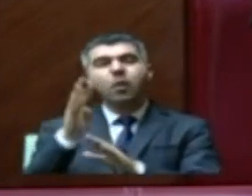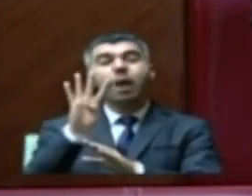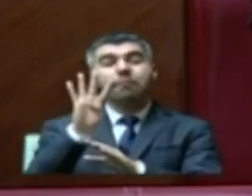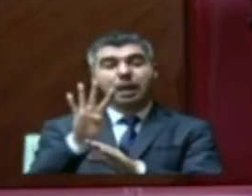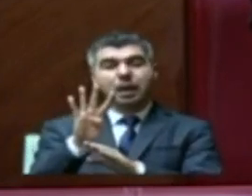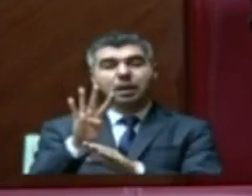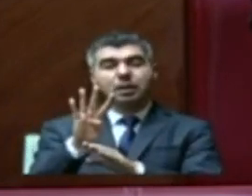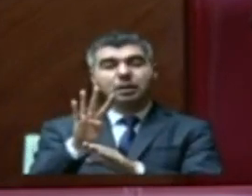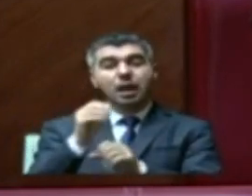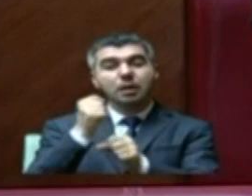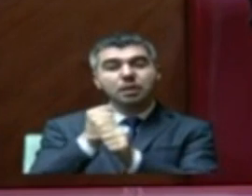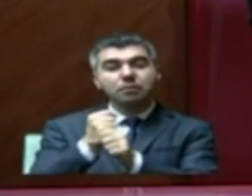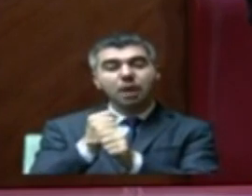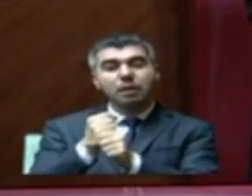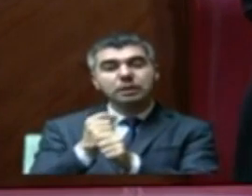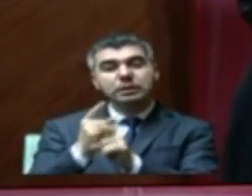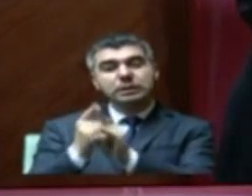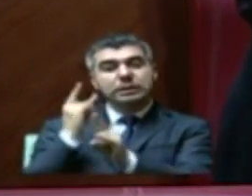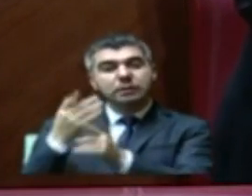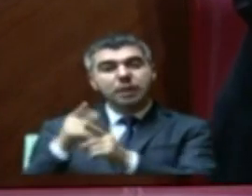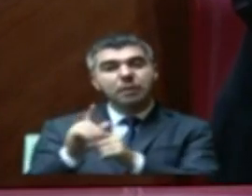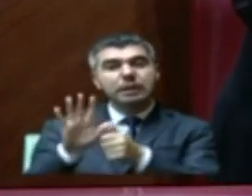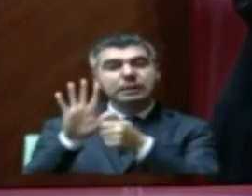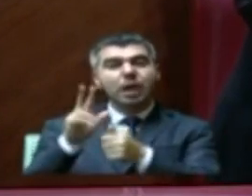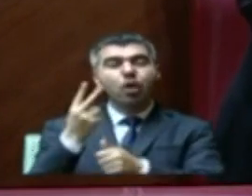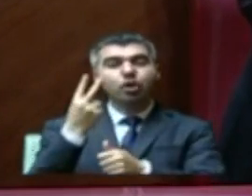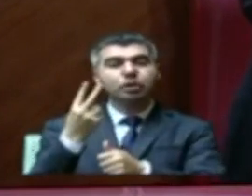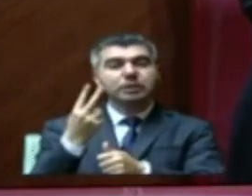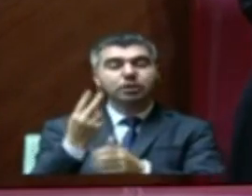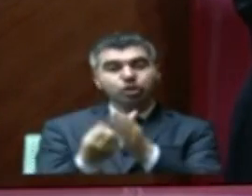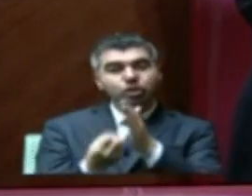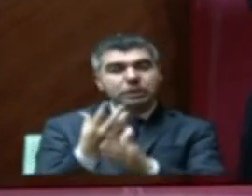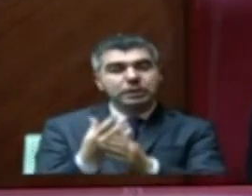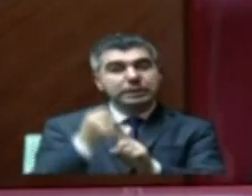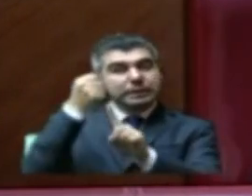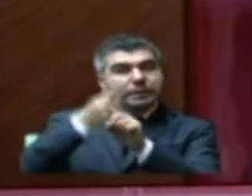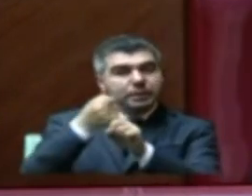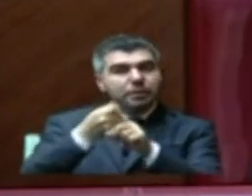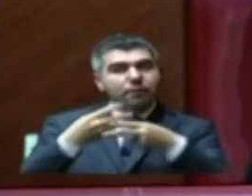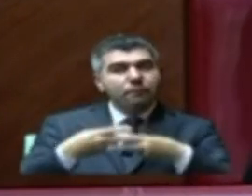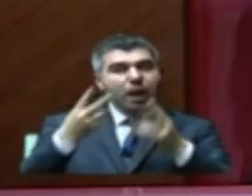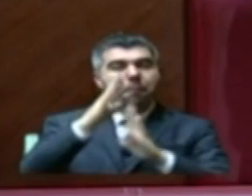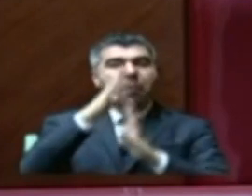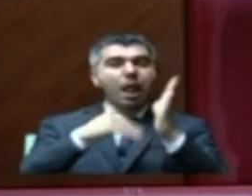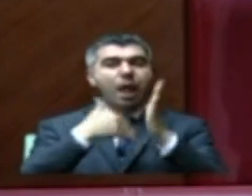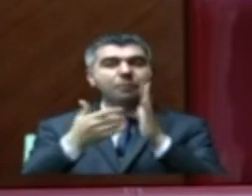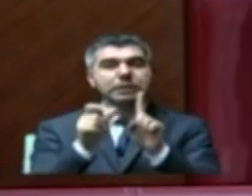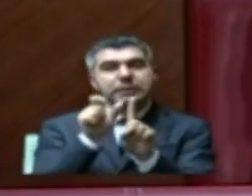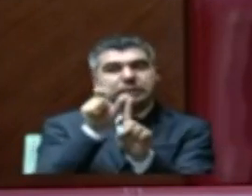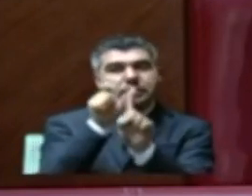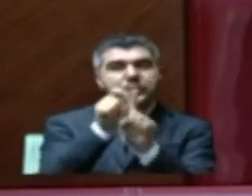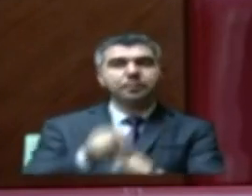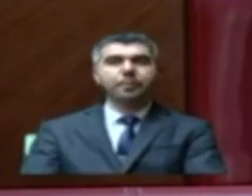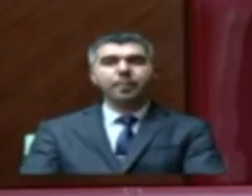مهدده بالانقراض، 26 منها وقع لها التوصيف والتدوين، وبالتالي جاري الاشتغال على برنامج من اجل حمايتها. طرحتوا